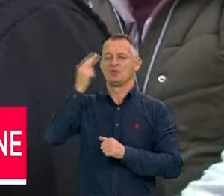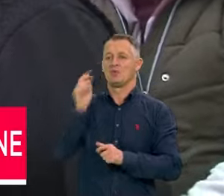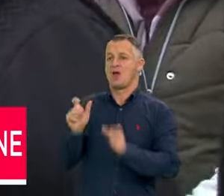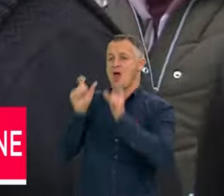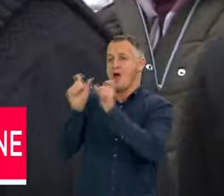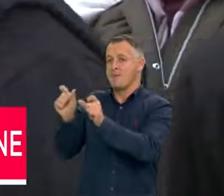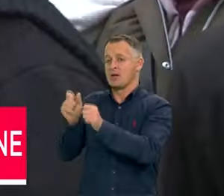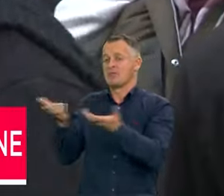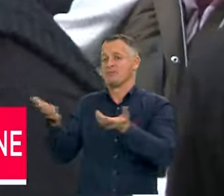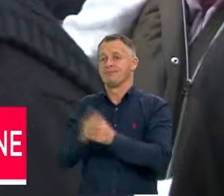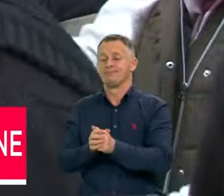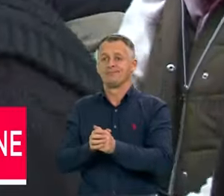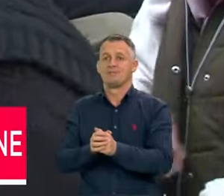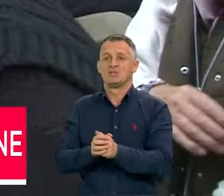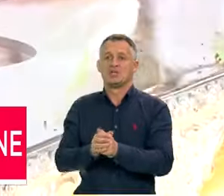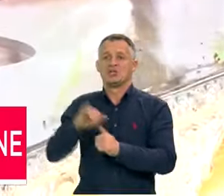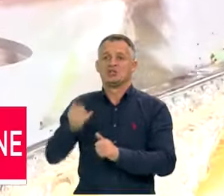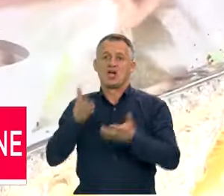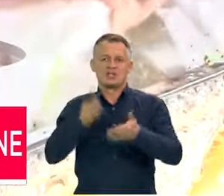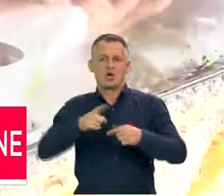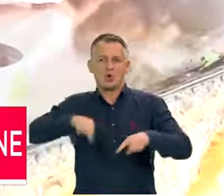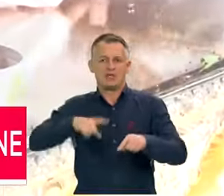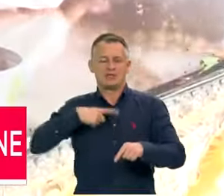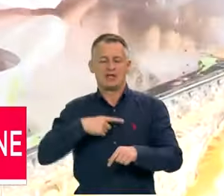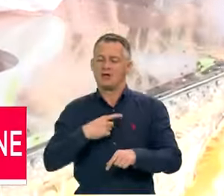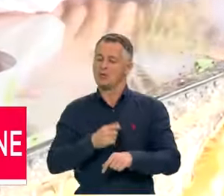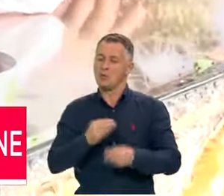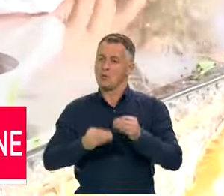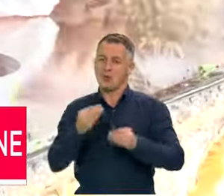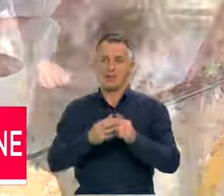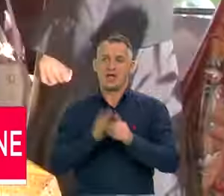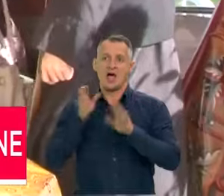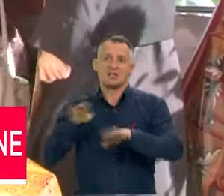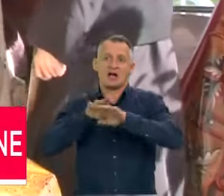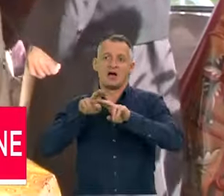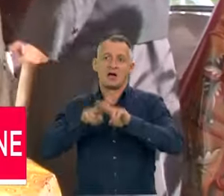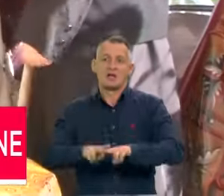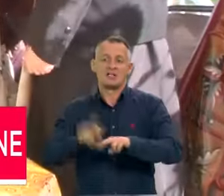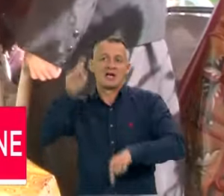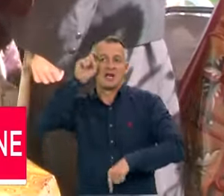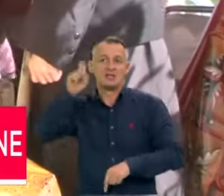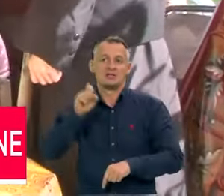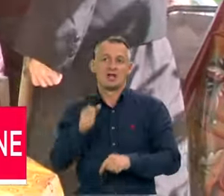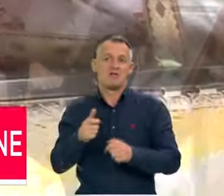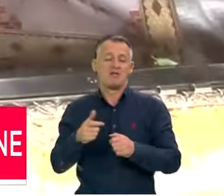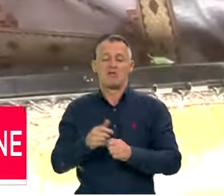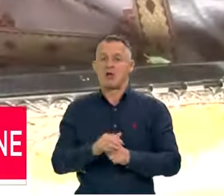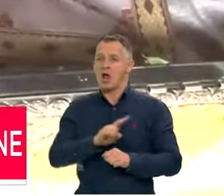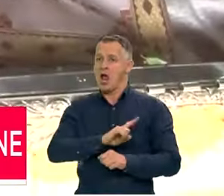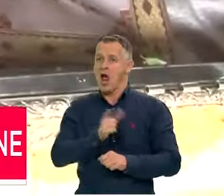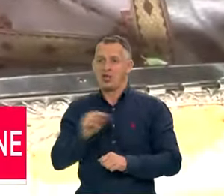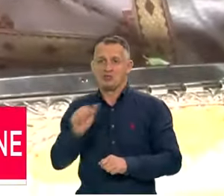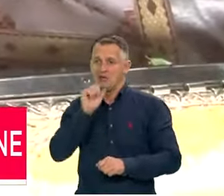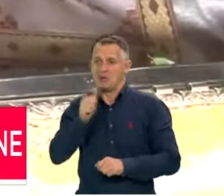suntem Vai de capul nostru și asta ne a mai rămas credința rest nimic nimic Iar